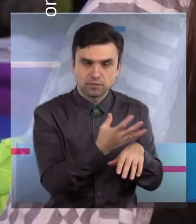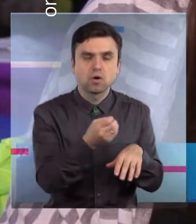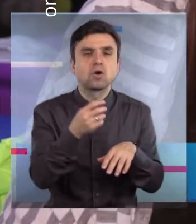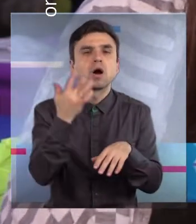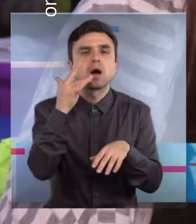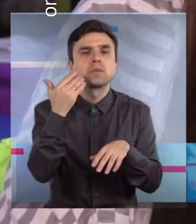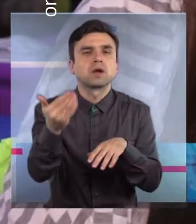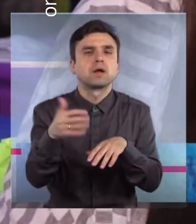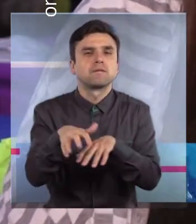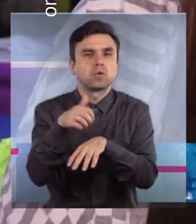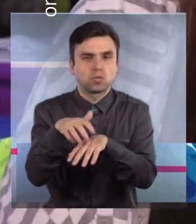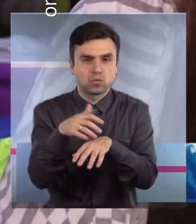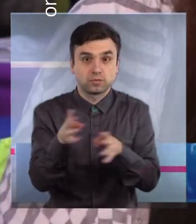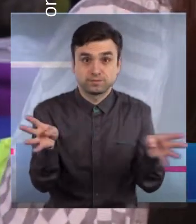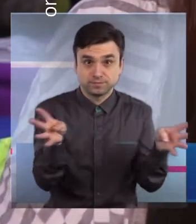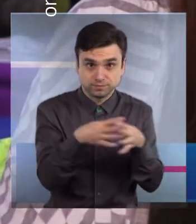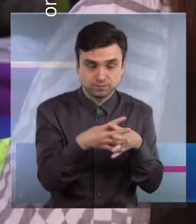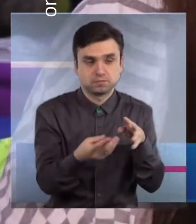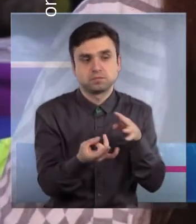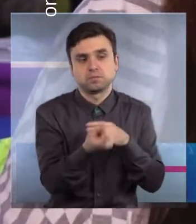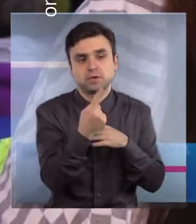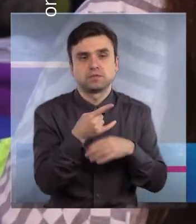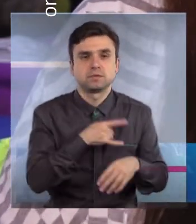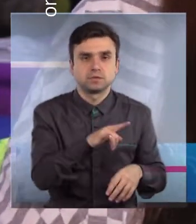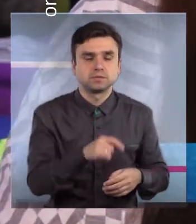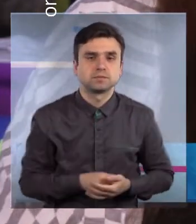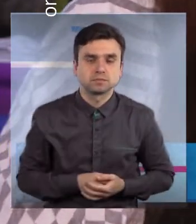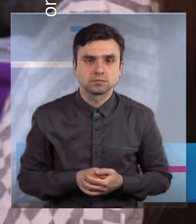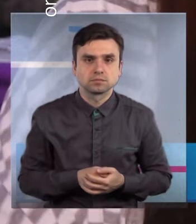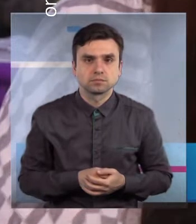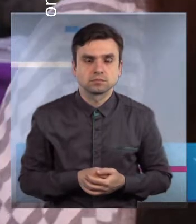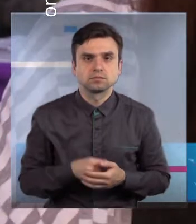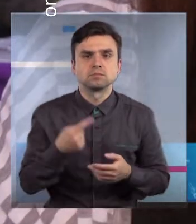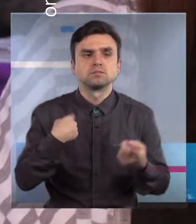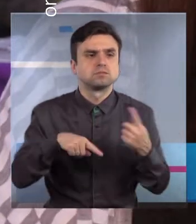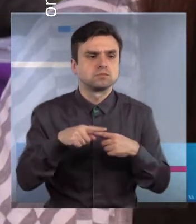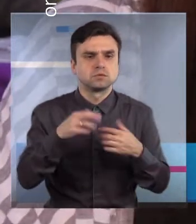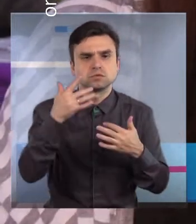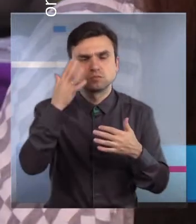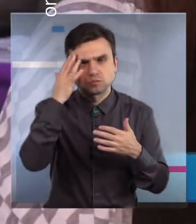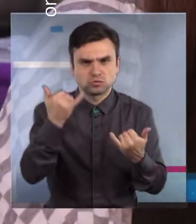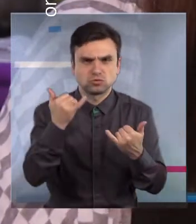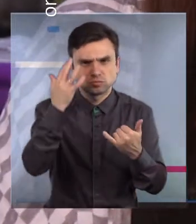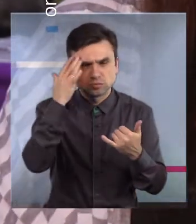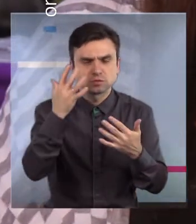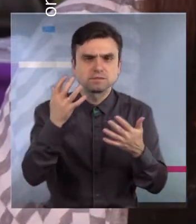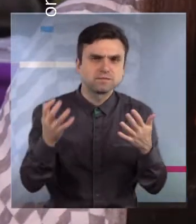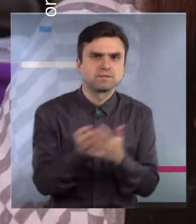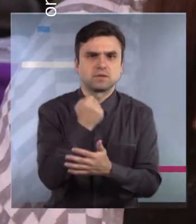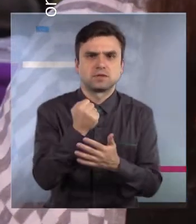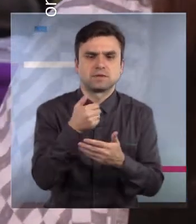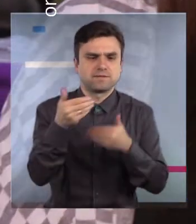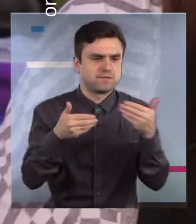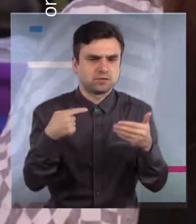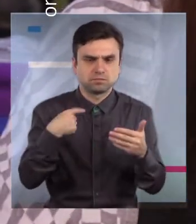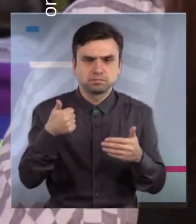не претендуем ни на какой титул, ни на какое место, потому что это еще порода не признана. То есть ей не могут выдать титул. Ей только могут оценить ее